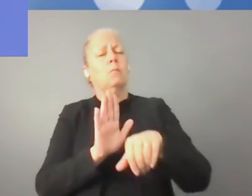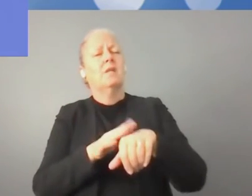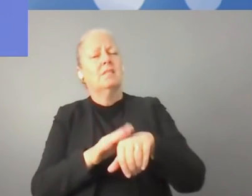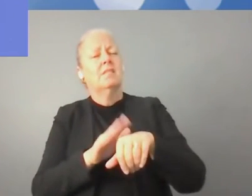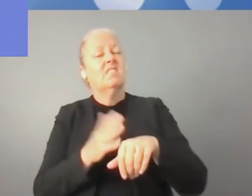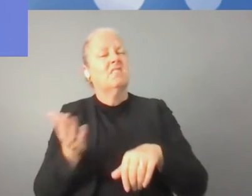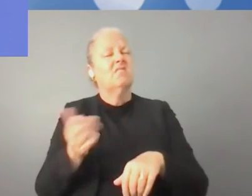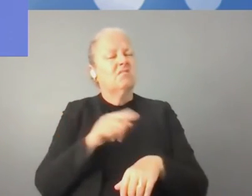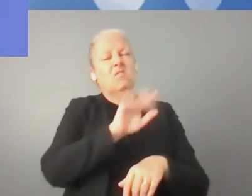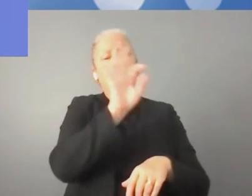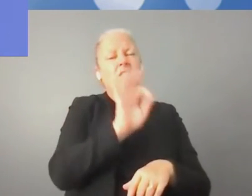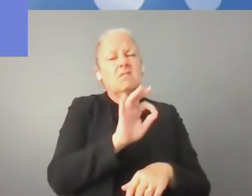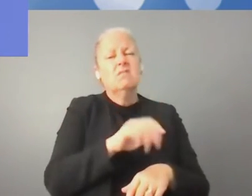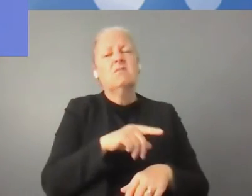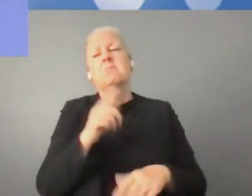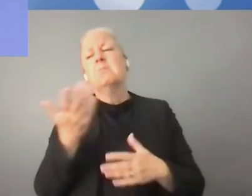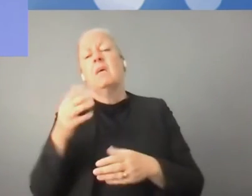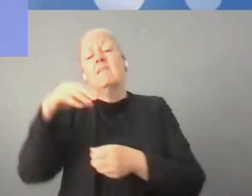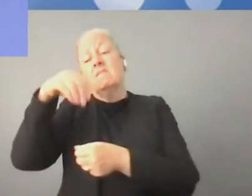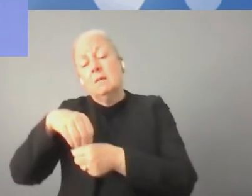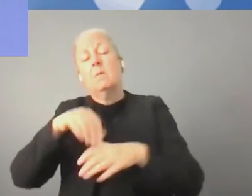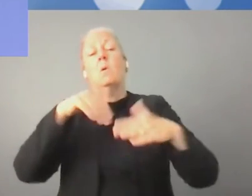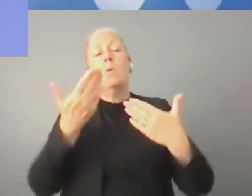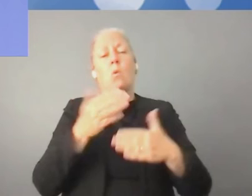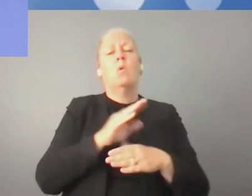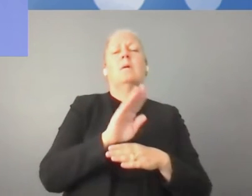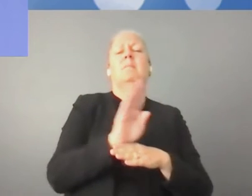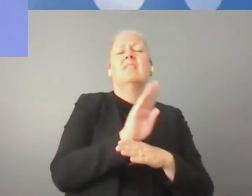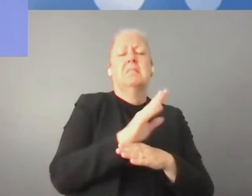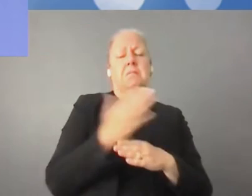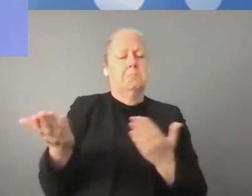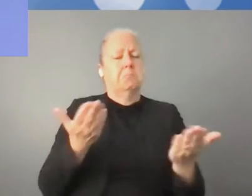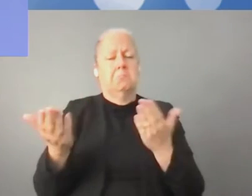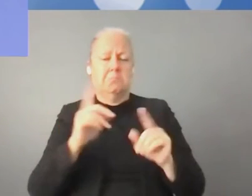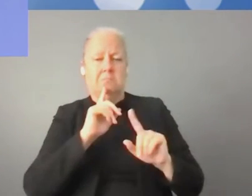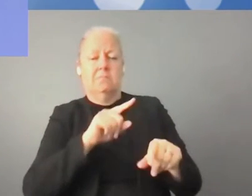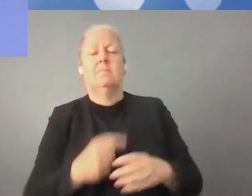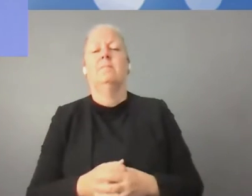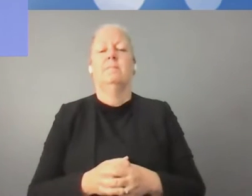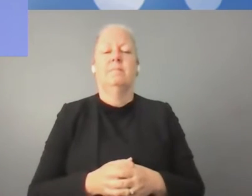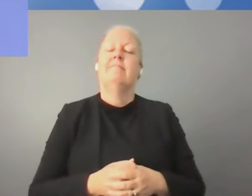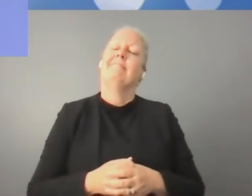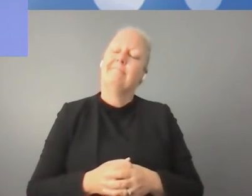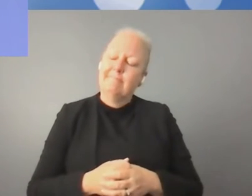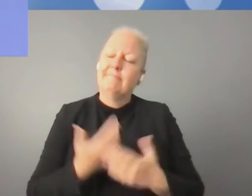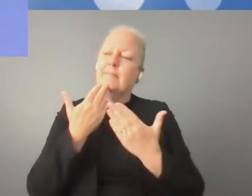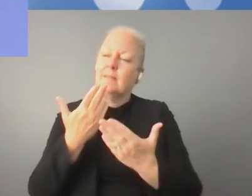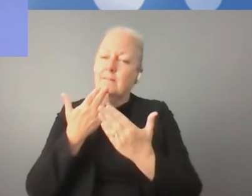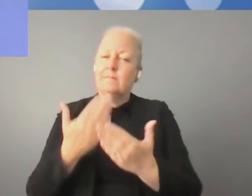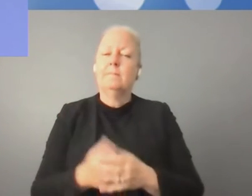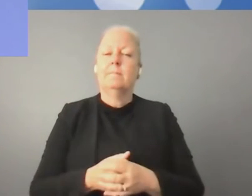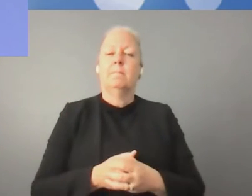теперь уже пора выступить господину Виктору Макаровсу. Попросим вас